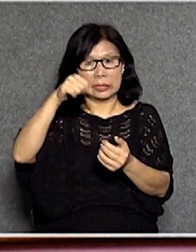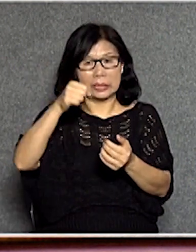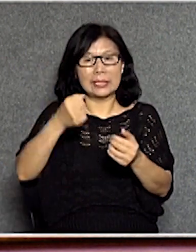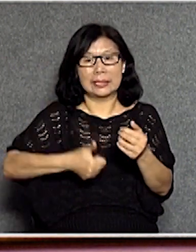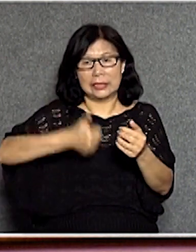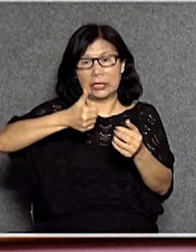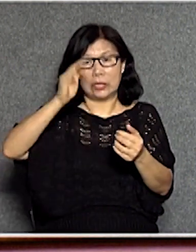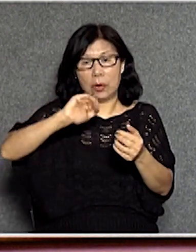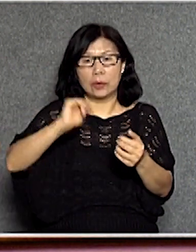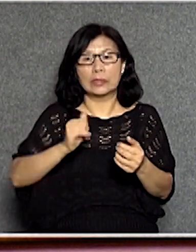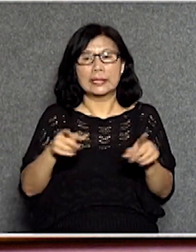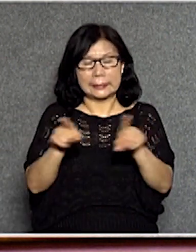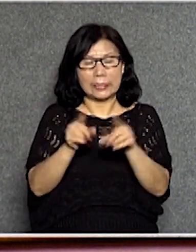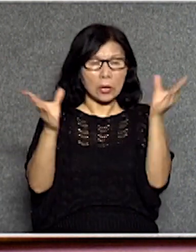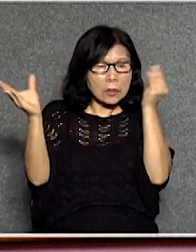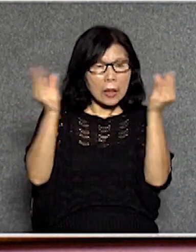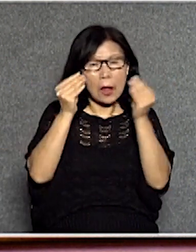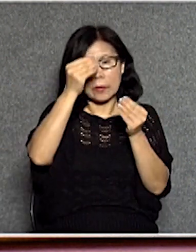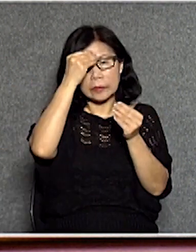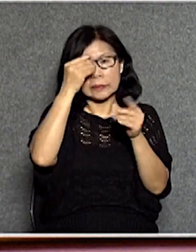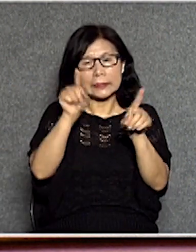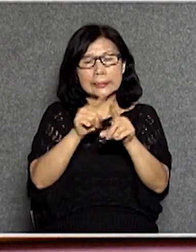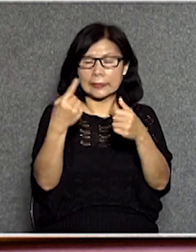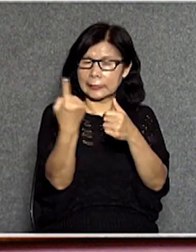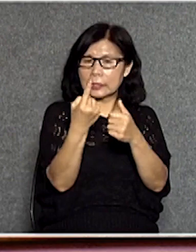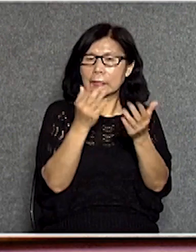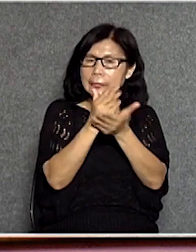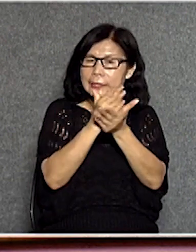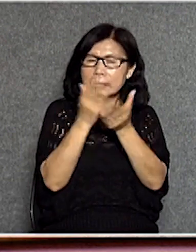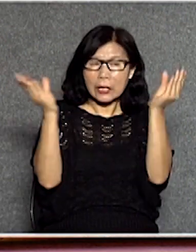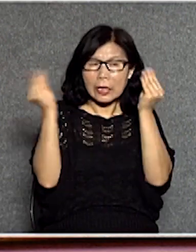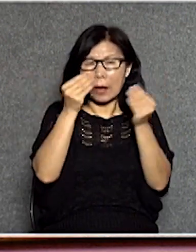是成功的例子，我們一定是會作為其中的一些參考資料去參考的。